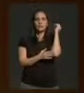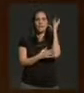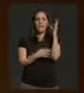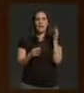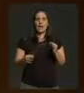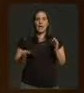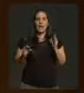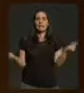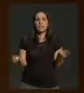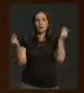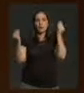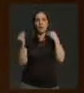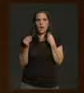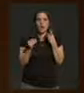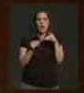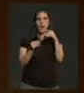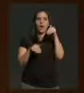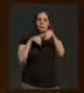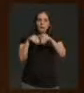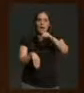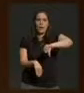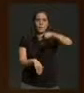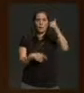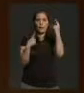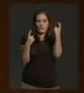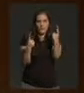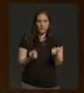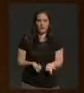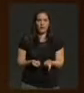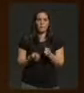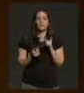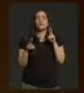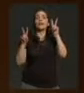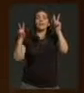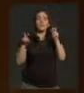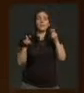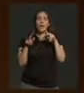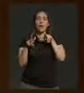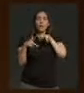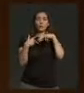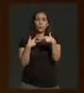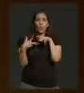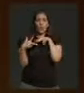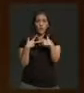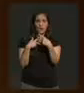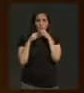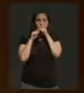Euskararen erabilera eta normalizazioari begira, barne pausoak eman dira Euskara